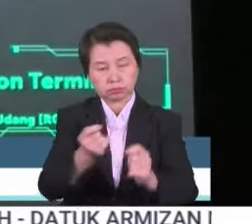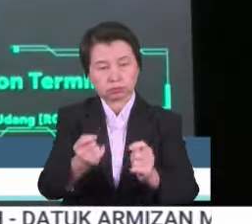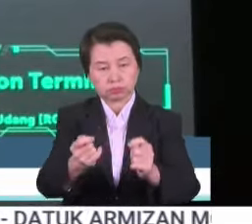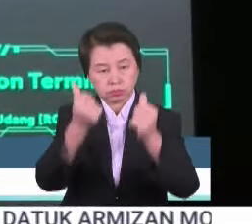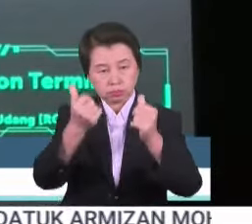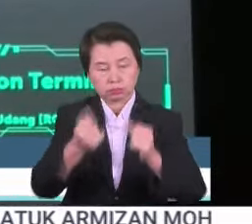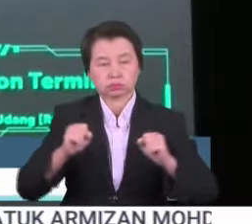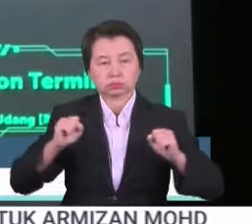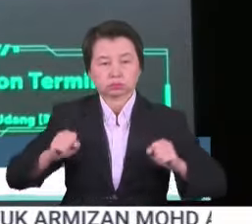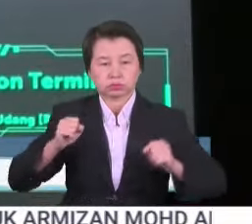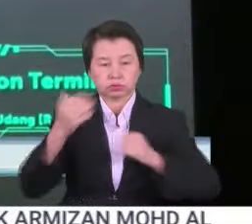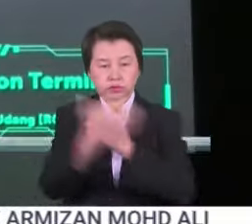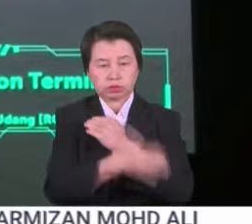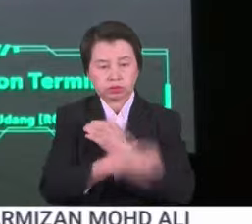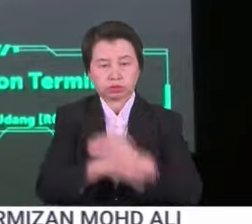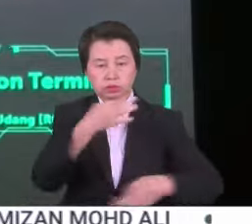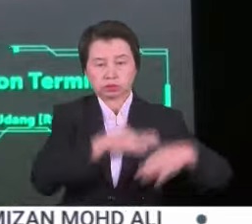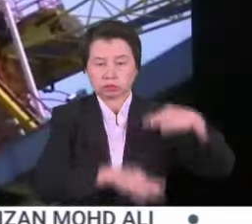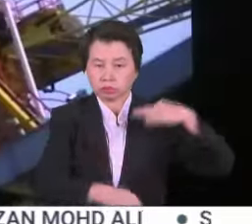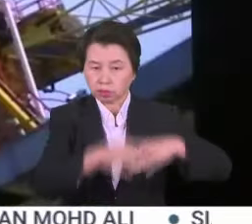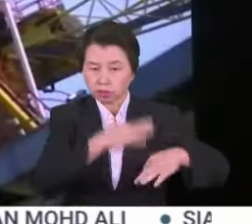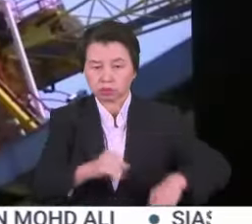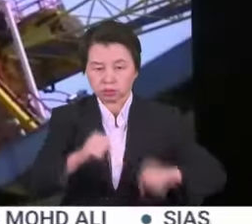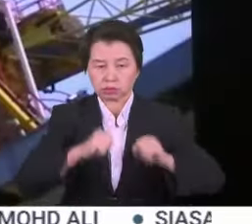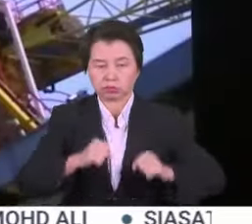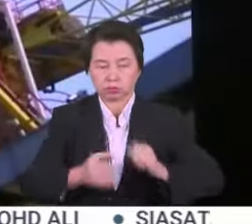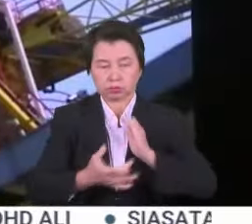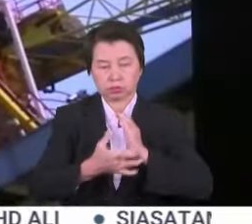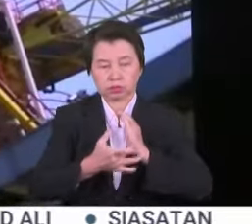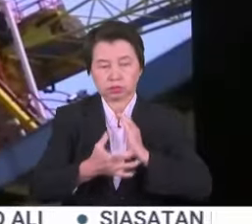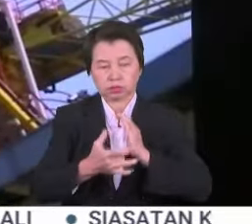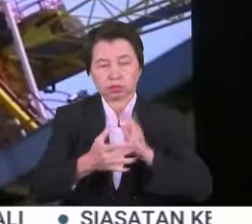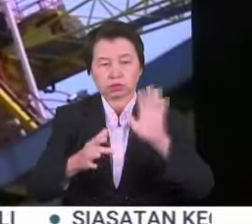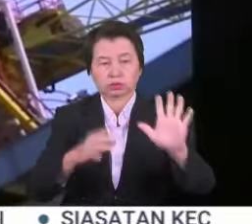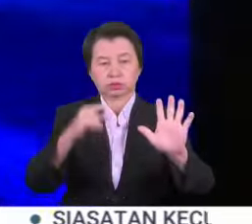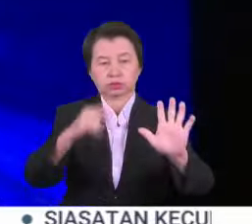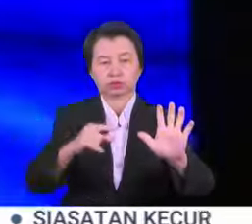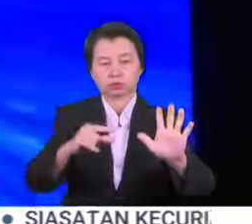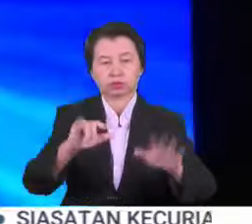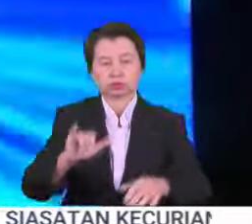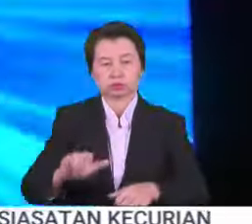serta membolehkan negara memanfaatkan keupayaan teknologi 5G yang lengkap.